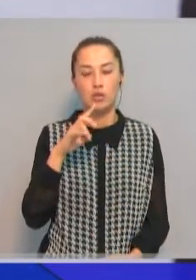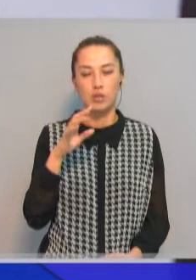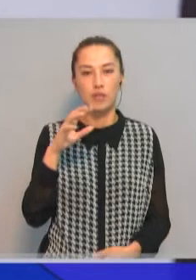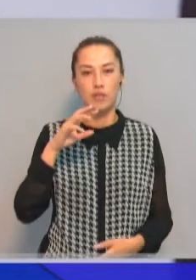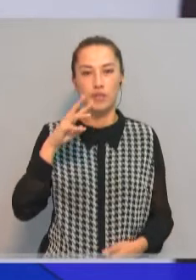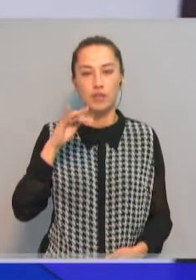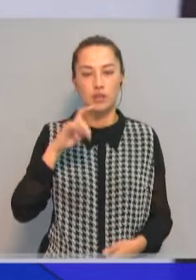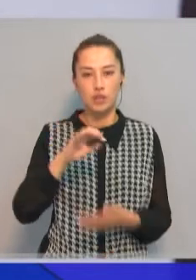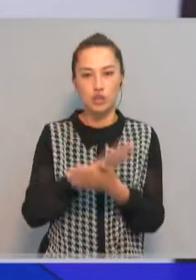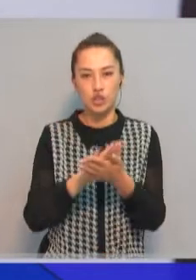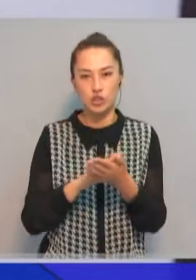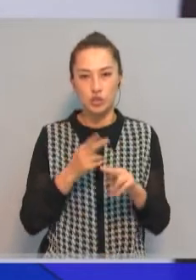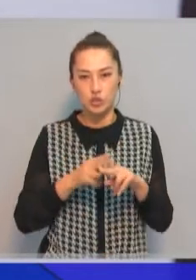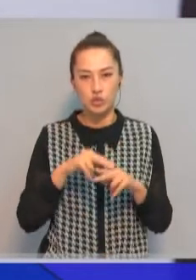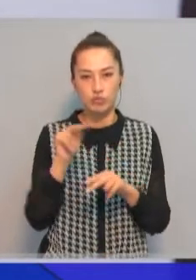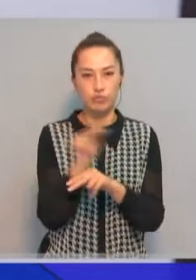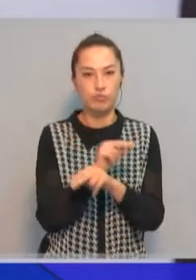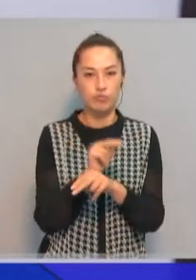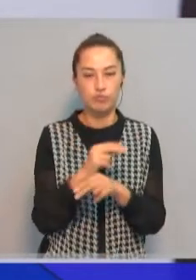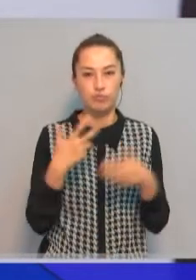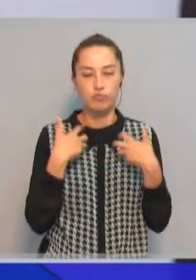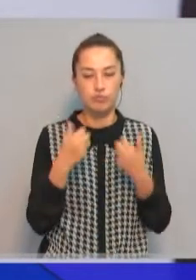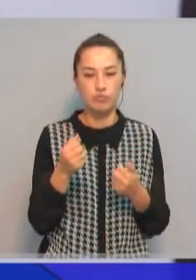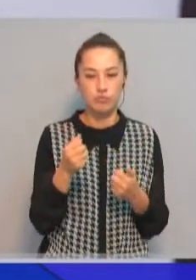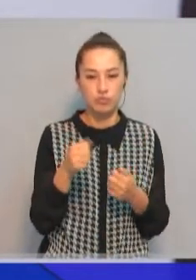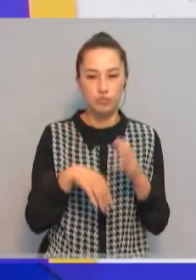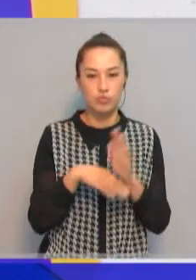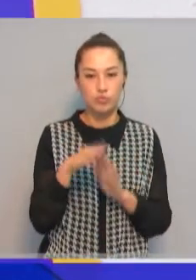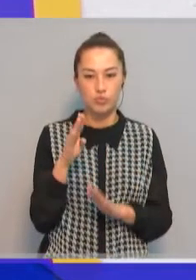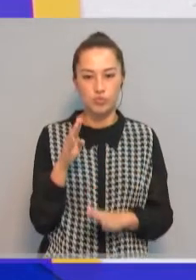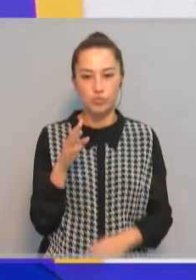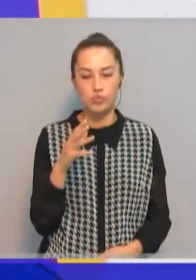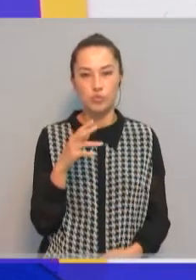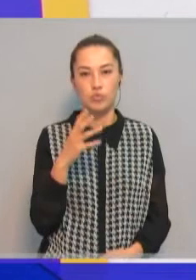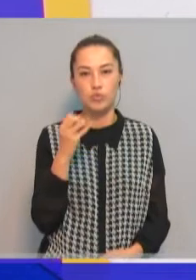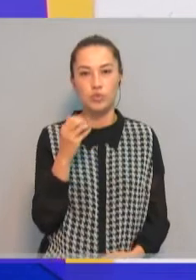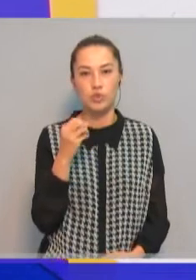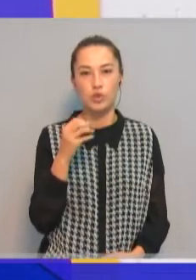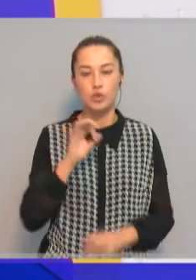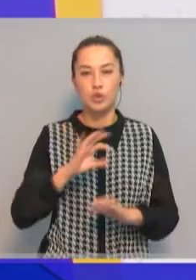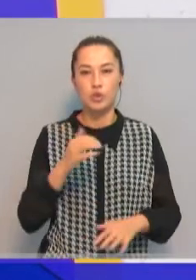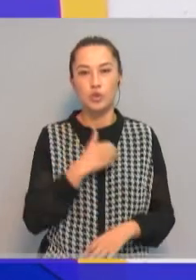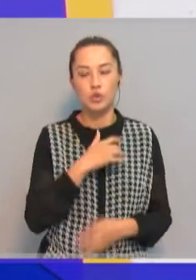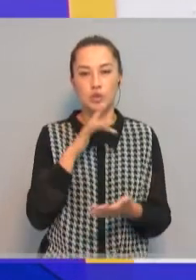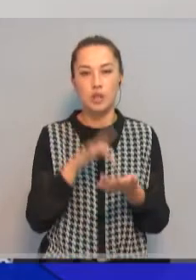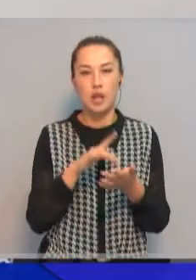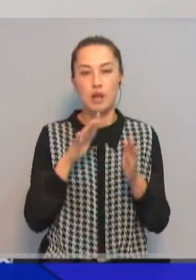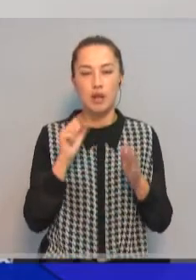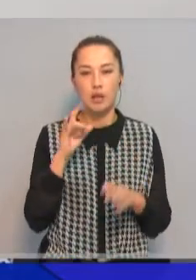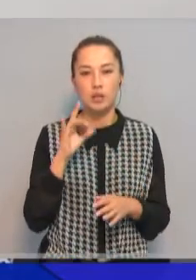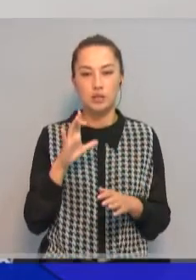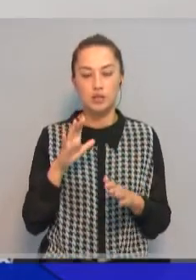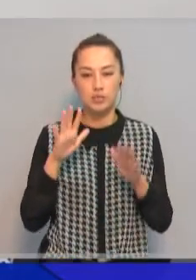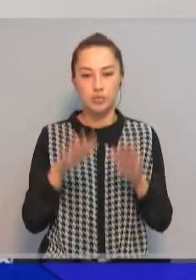гемофильтрация арқылы емдеу және науқастарды бүйрек транспортациясына дайындау. Айта кетейік, орталықта Арыс қаласы мен